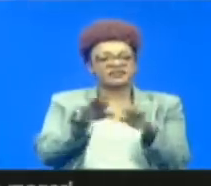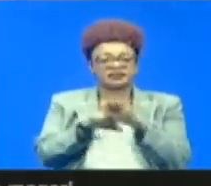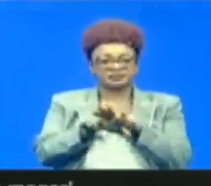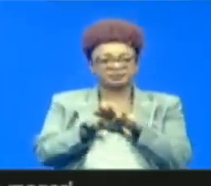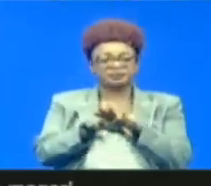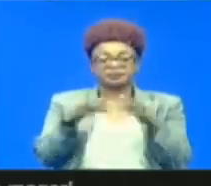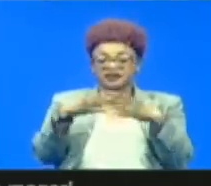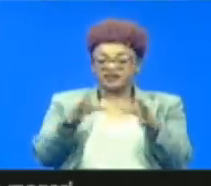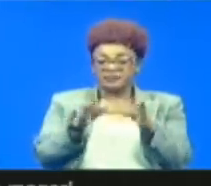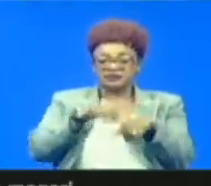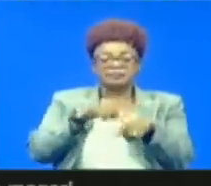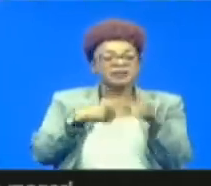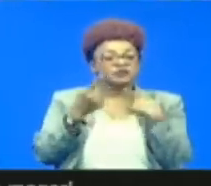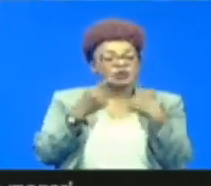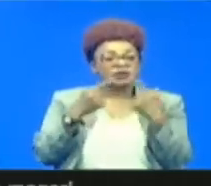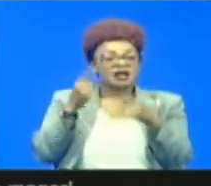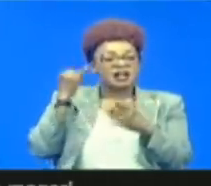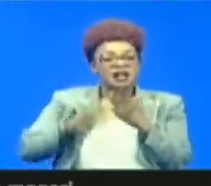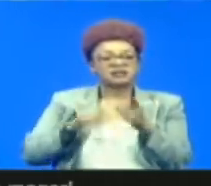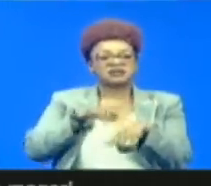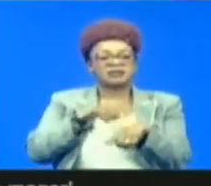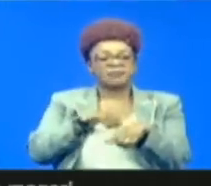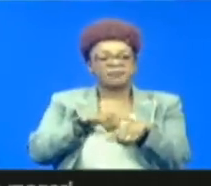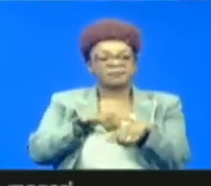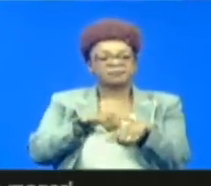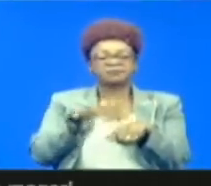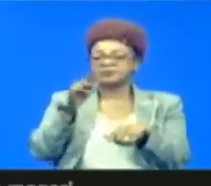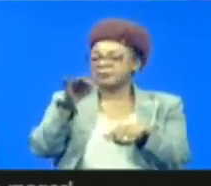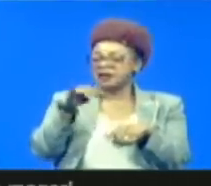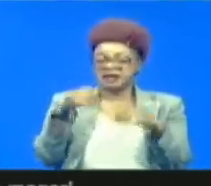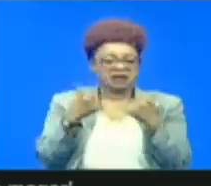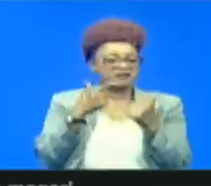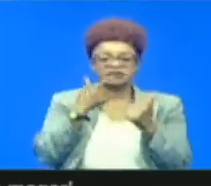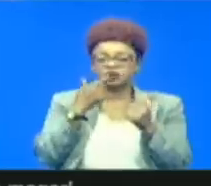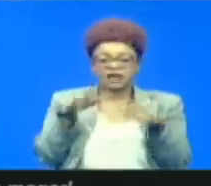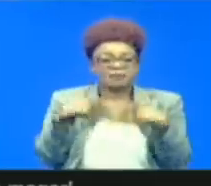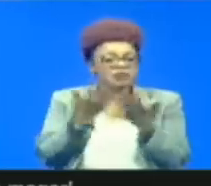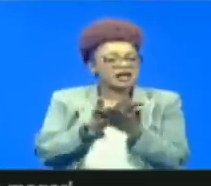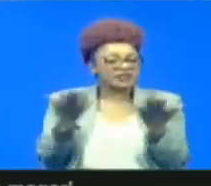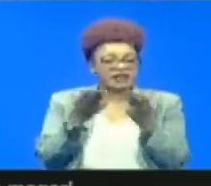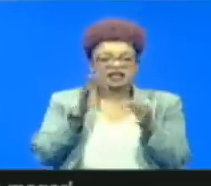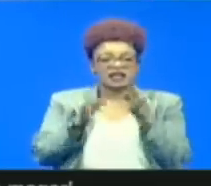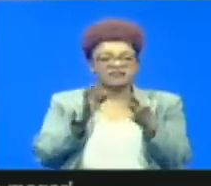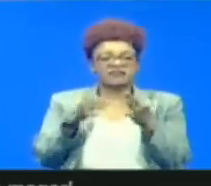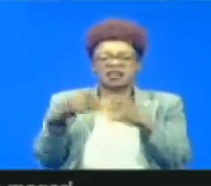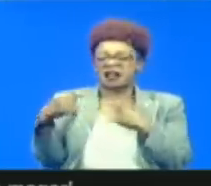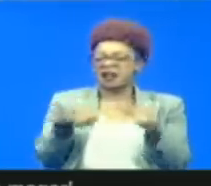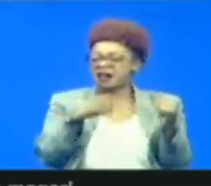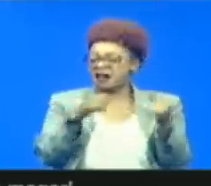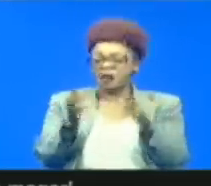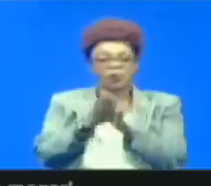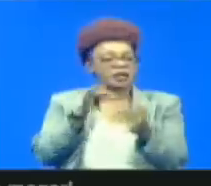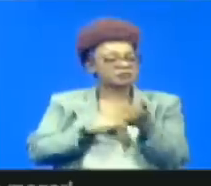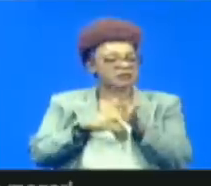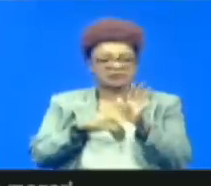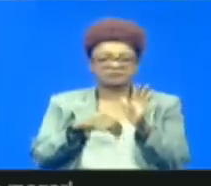hii, walipozungumza naye mara ya mwisho, mwendazake hakudokeza lolote kuhusu kama alikuwa na ugomvi mkubwa na